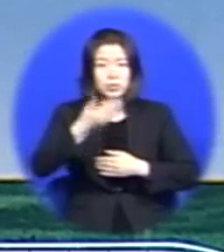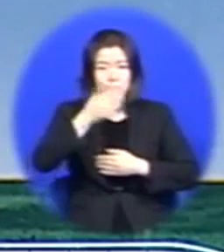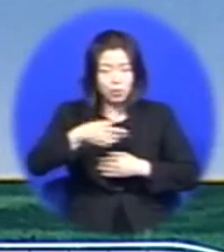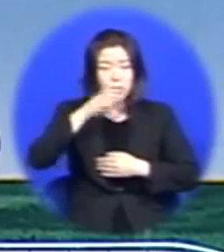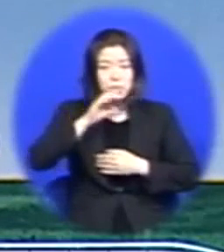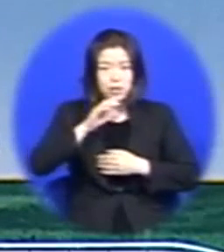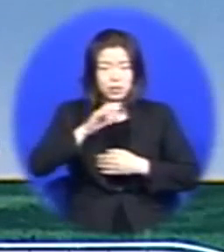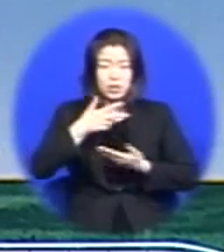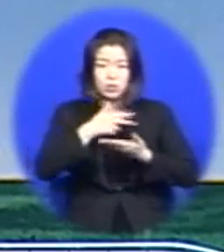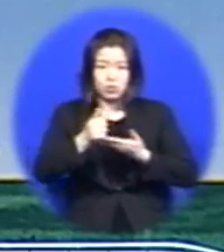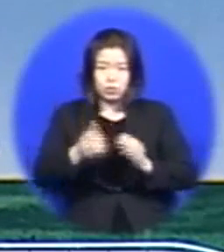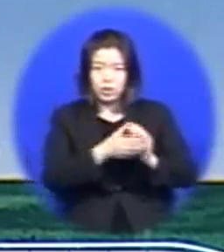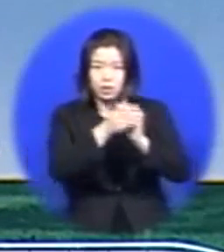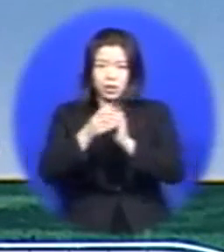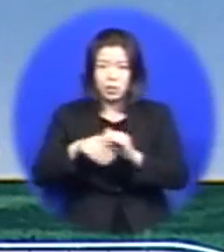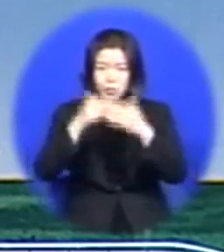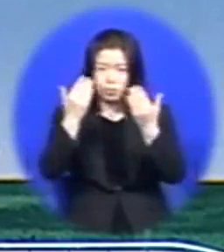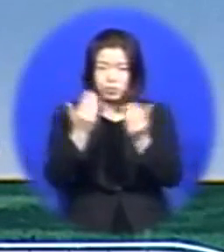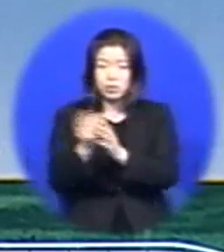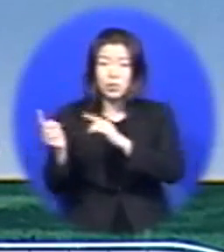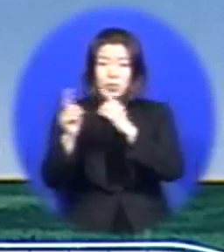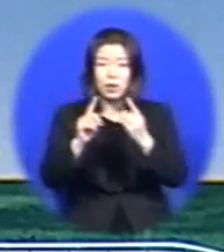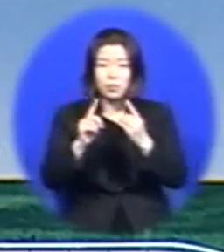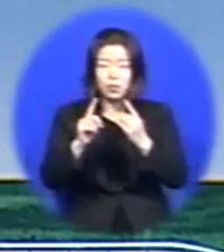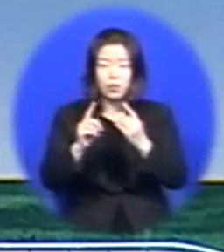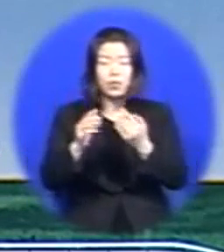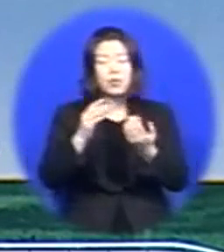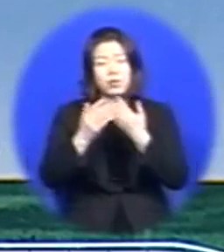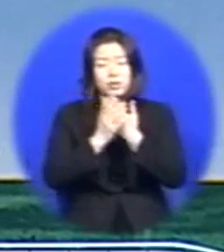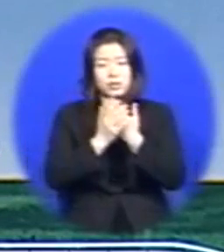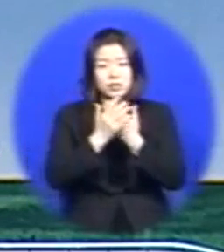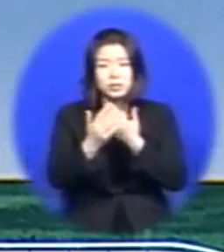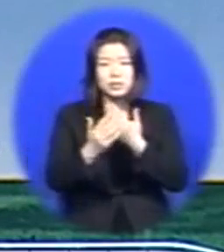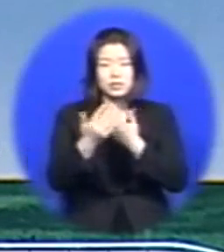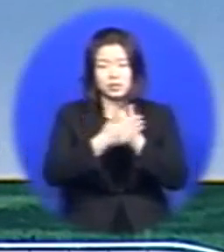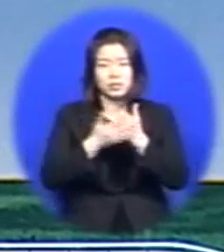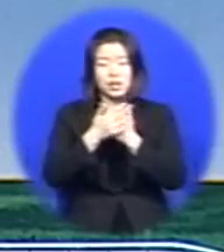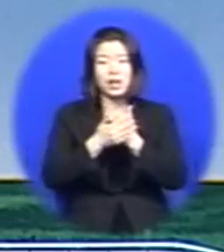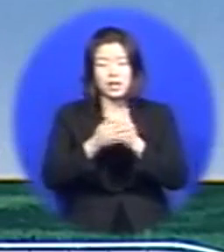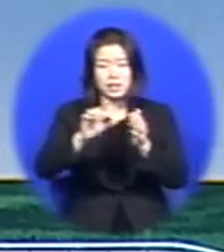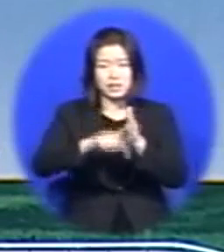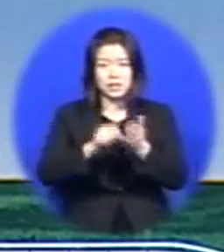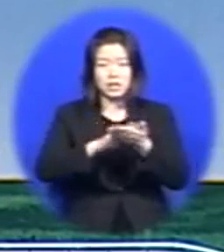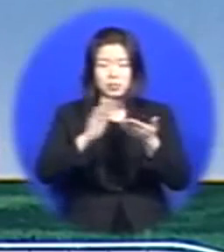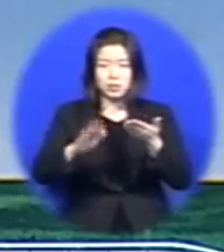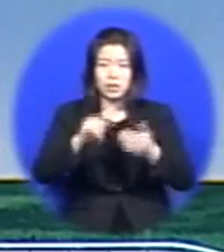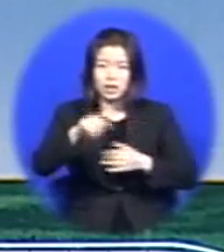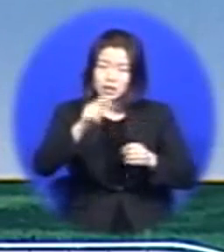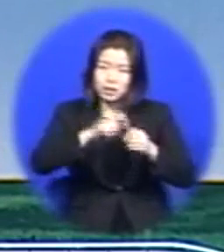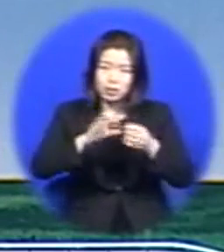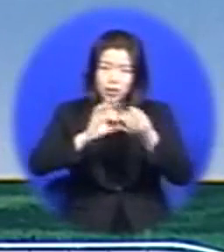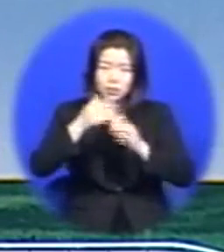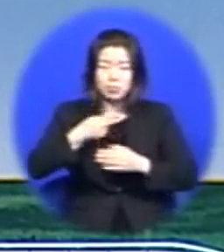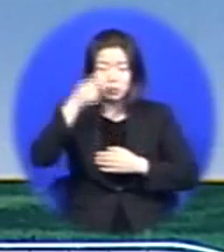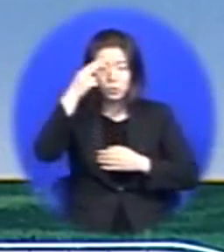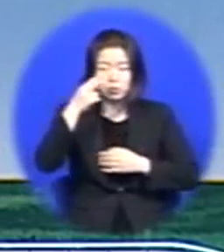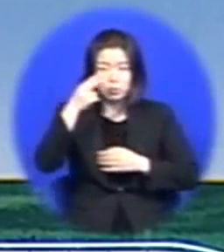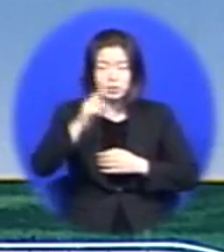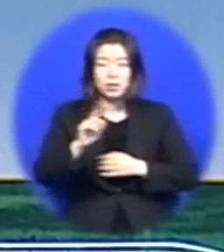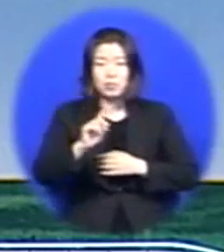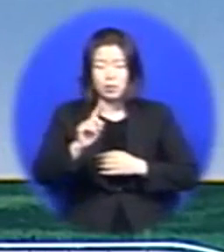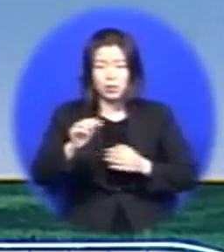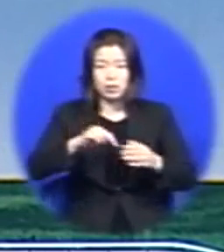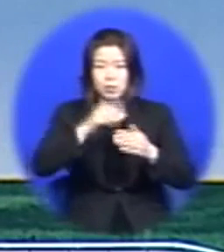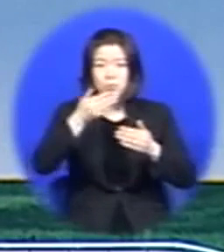다시 회복하는 은혜의 시간입니다. 그러나 우리가 이 떡과 포도즙을 먹고 마시지만 실제로 변화는 마음에서